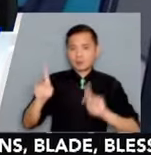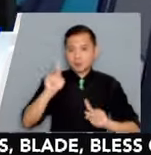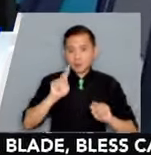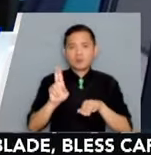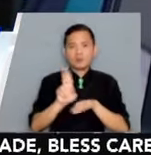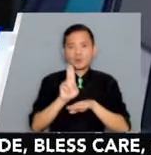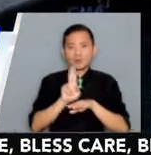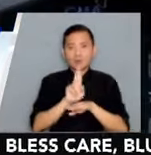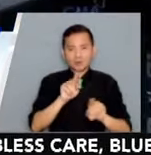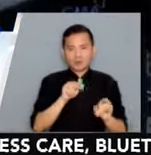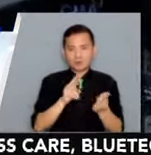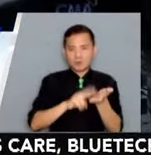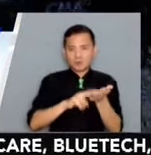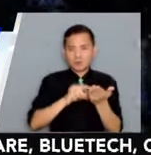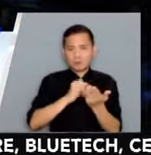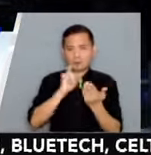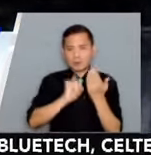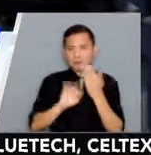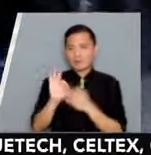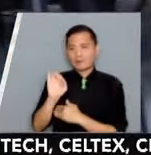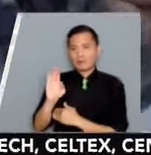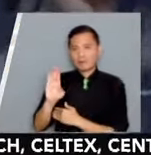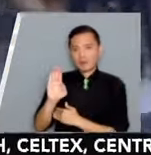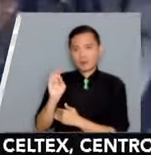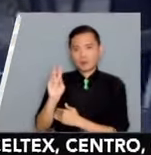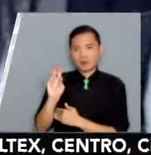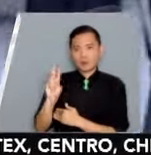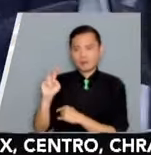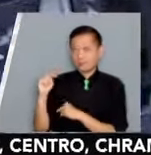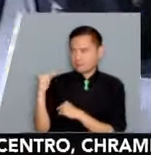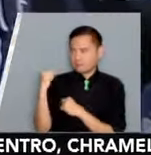Anywhere mula February 12.